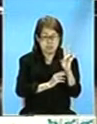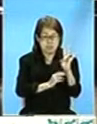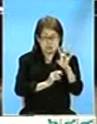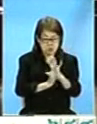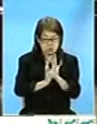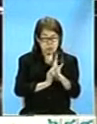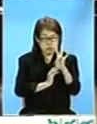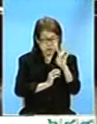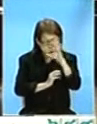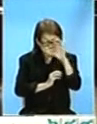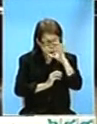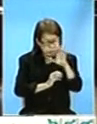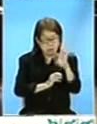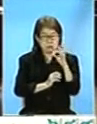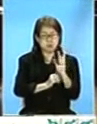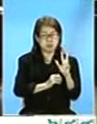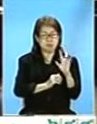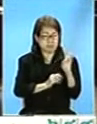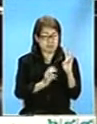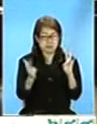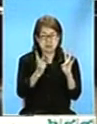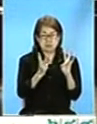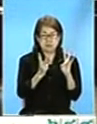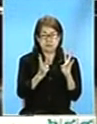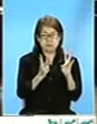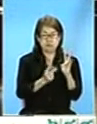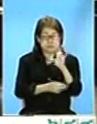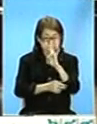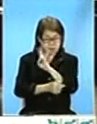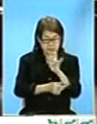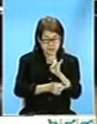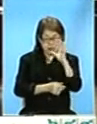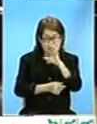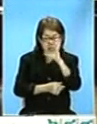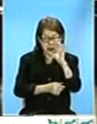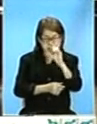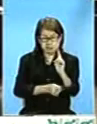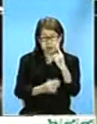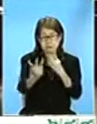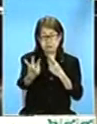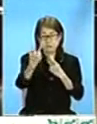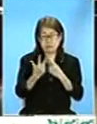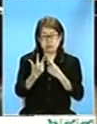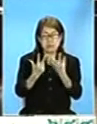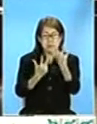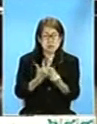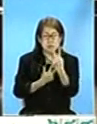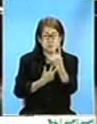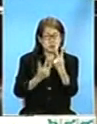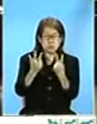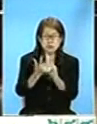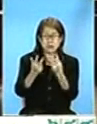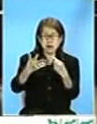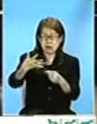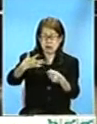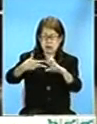คนมา3คนแต่กกต.มี5นะครับ7คนเนี่ยสรรหามา3และที่เหลืออีก2ก็